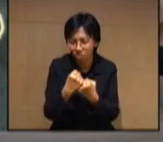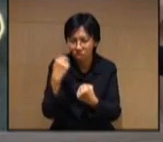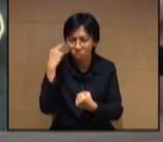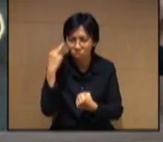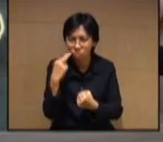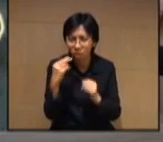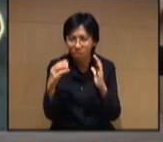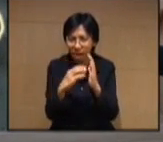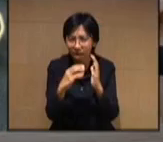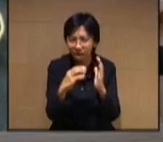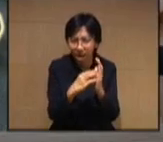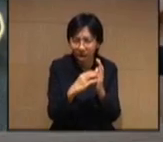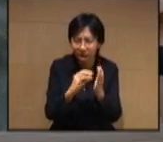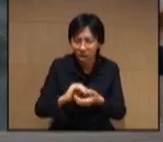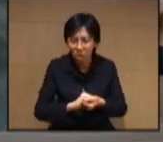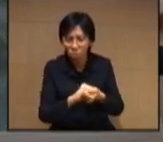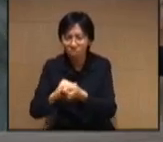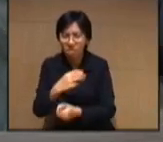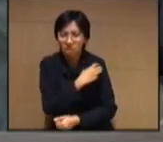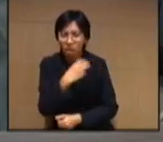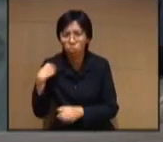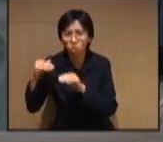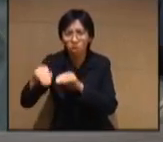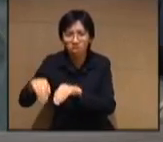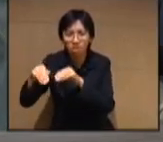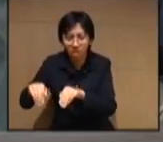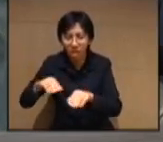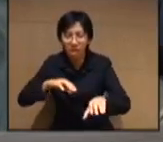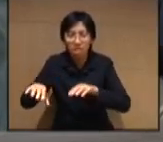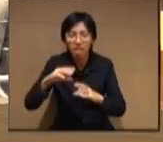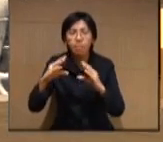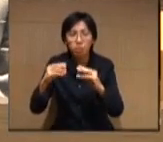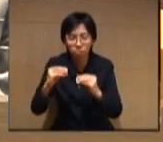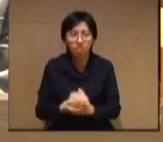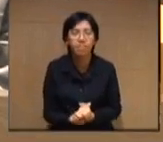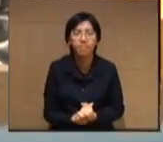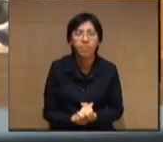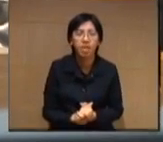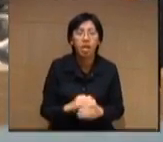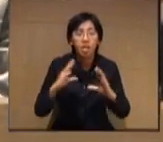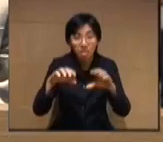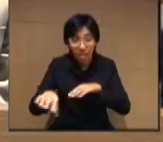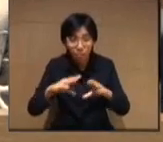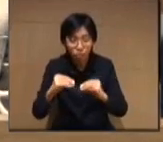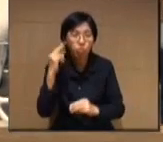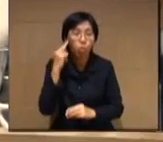ทนาการร่มกัสถานทุดออเศตไรเกย จับข้ายกันแต่วาสำรบคนทมความพ